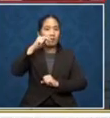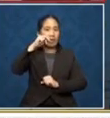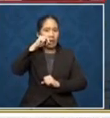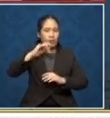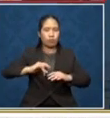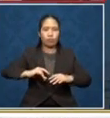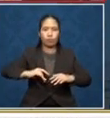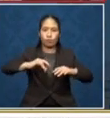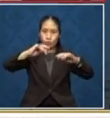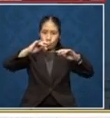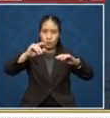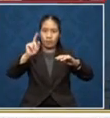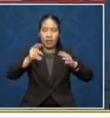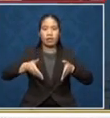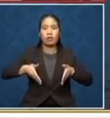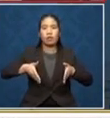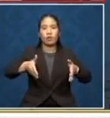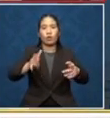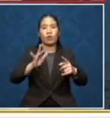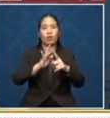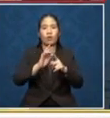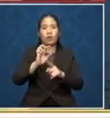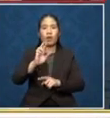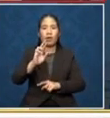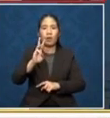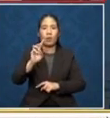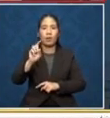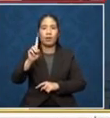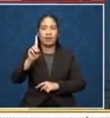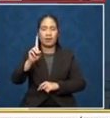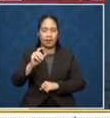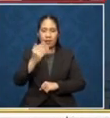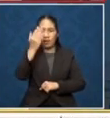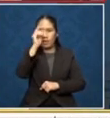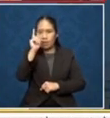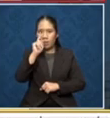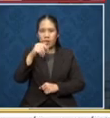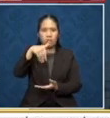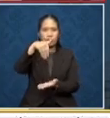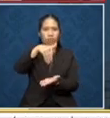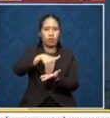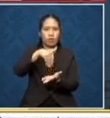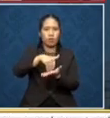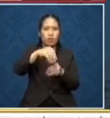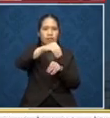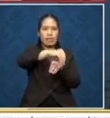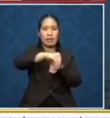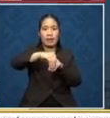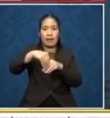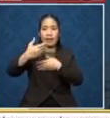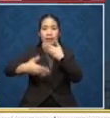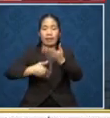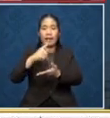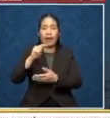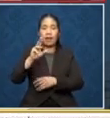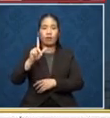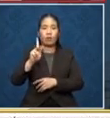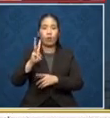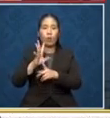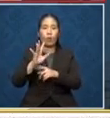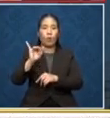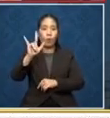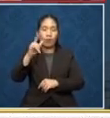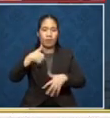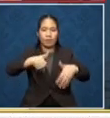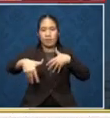ถนนเรวดีเนื่องจากถนนเรวดีเป็นศูนย์กลางของตำบลตลาดขวัญมีประชาชนอาศัยอยู่เป็น